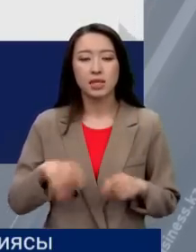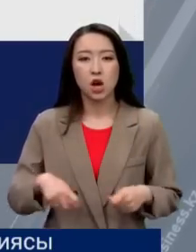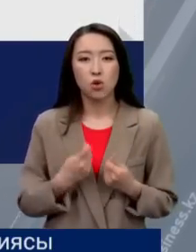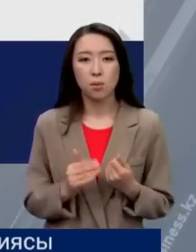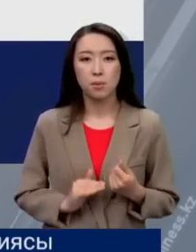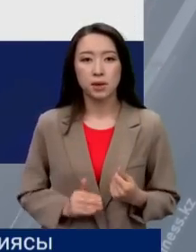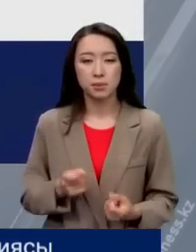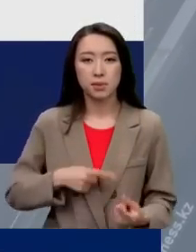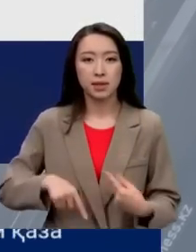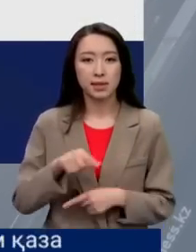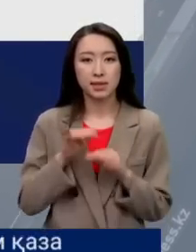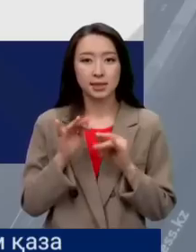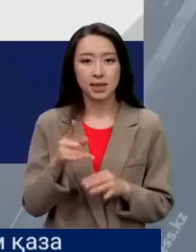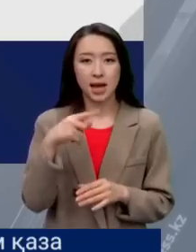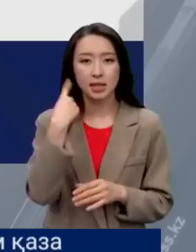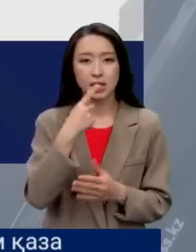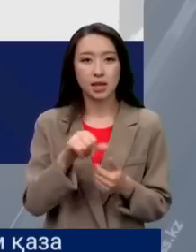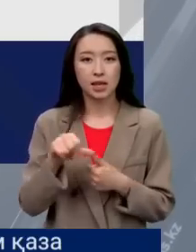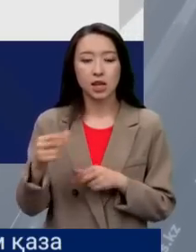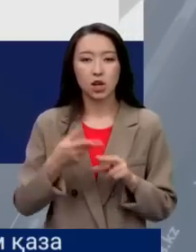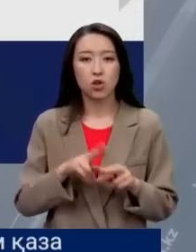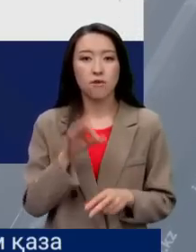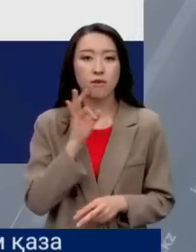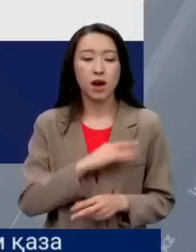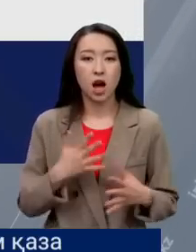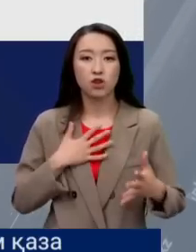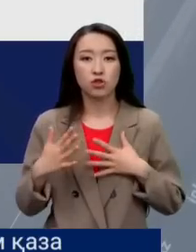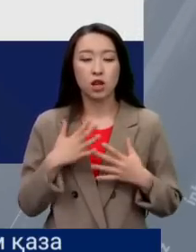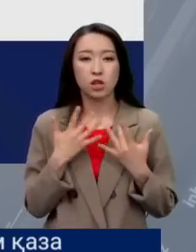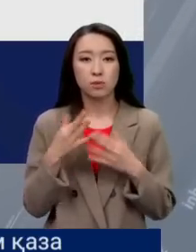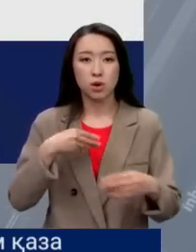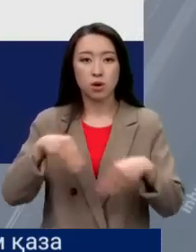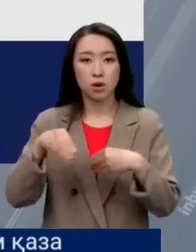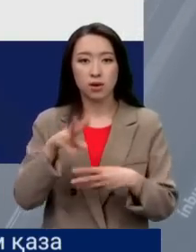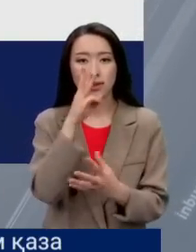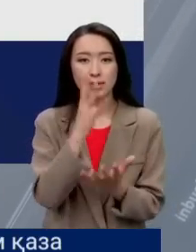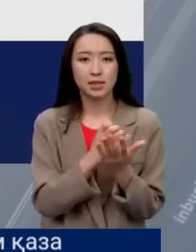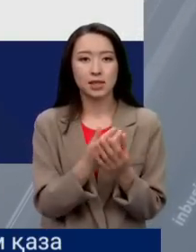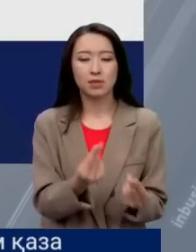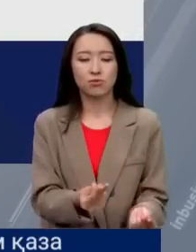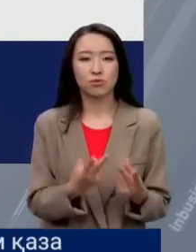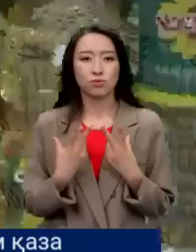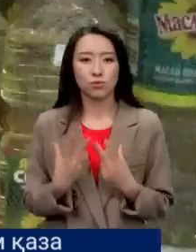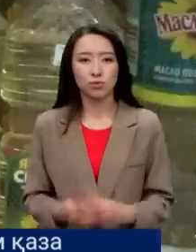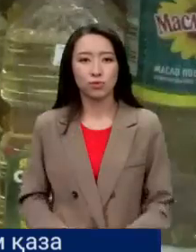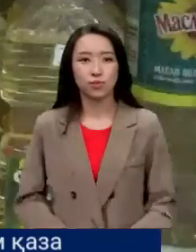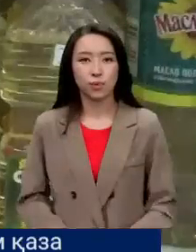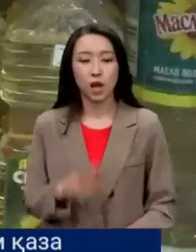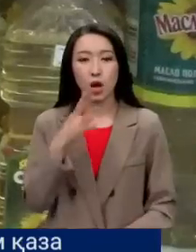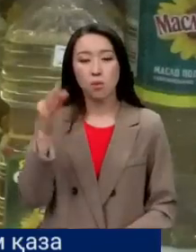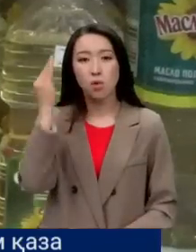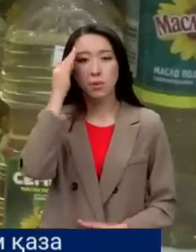предпринимательской деятельности отдельных лиц, которые, воспользовавшись ажиотажным спросом, зарабатывают экстрамаржу. По